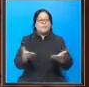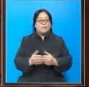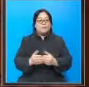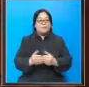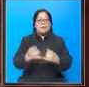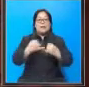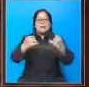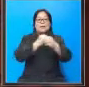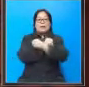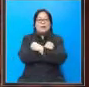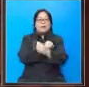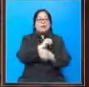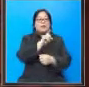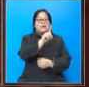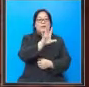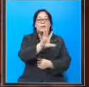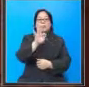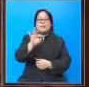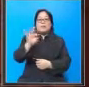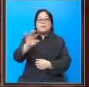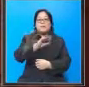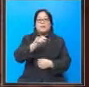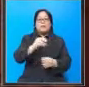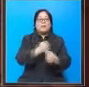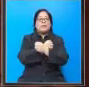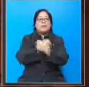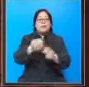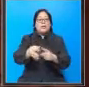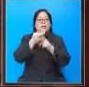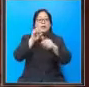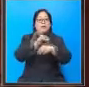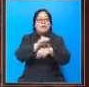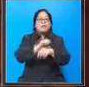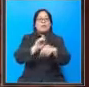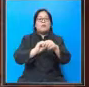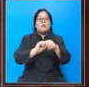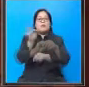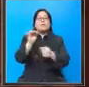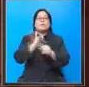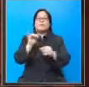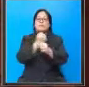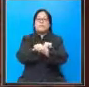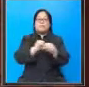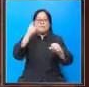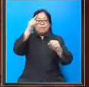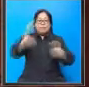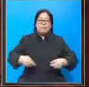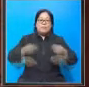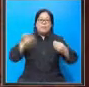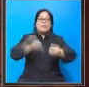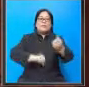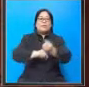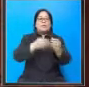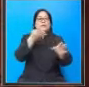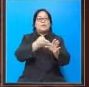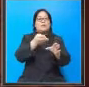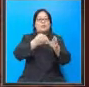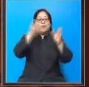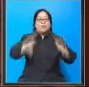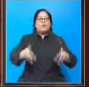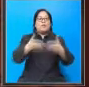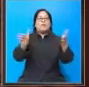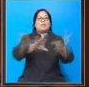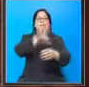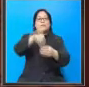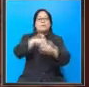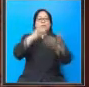kalian kasih satu limosin asinan dan tarian khas tomsline komik naikin juga disediakan untuk memberi sokongan psikologi kepada